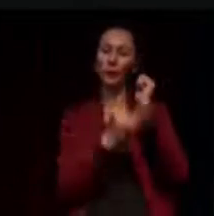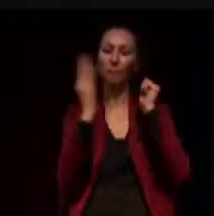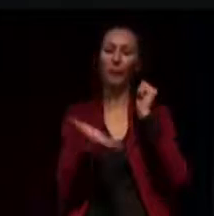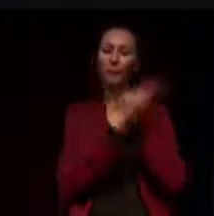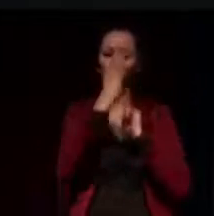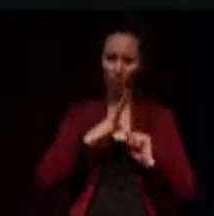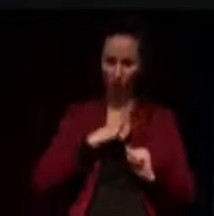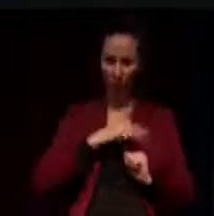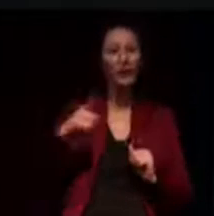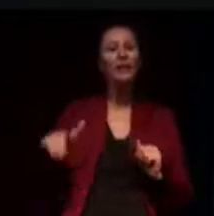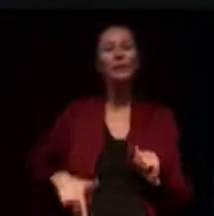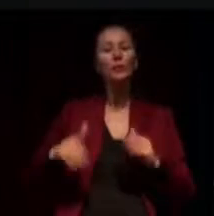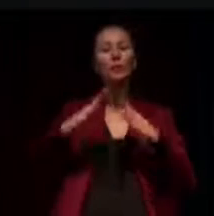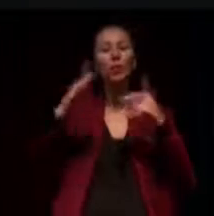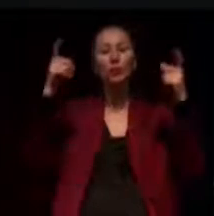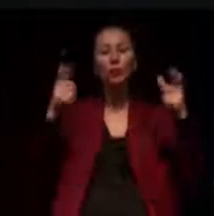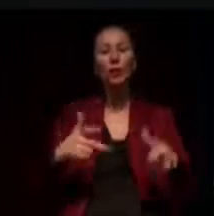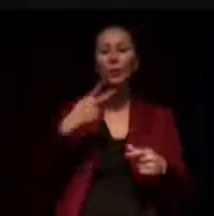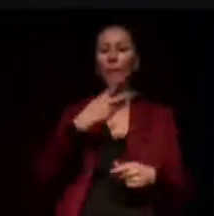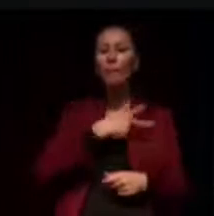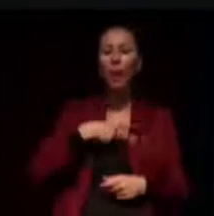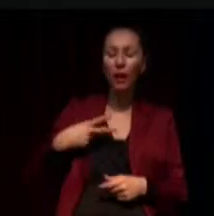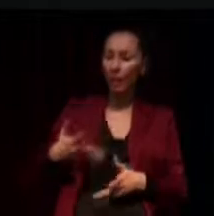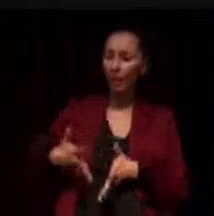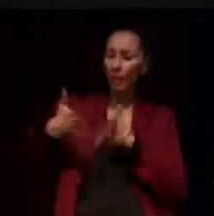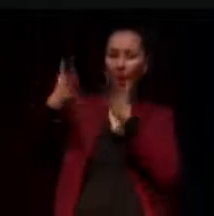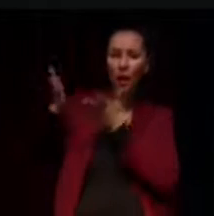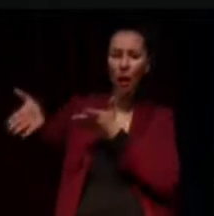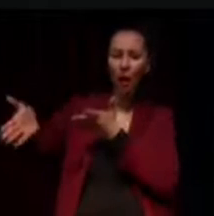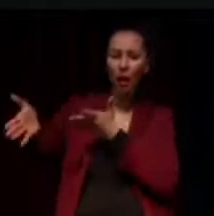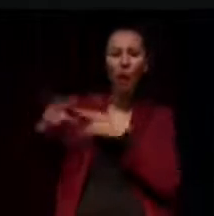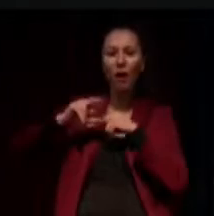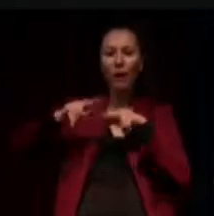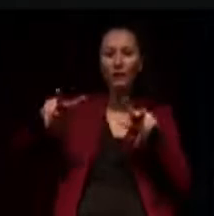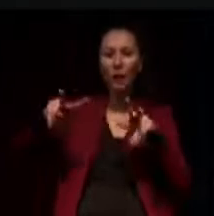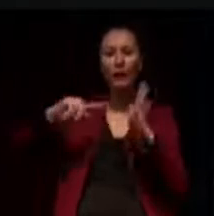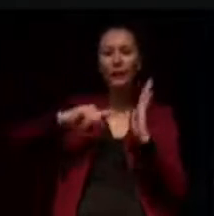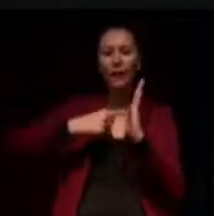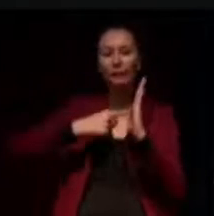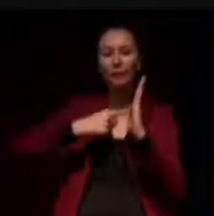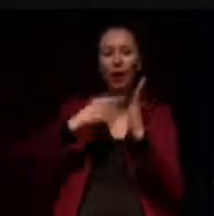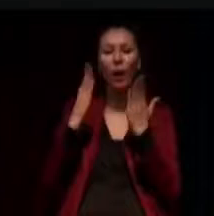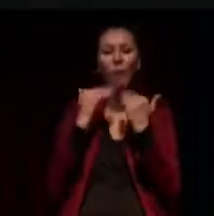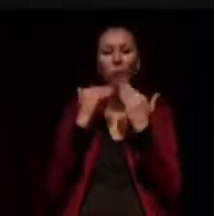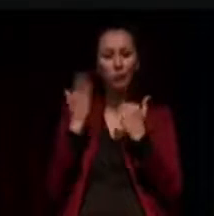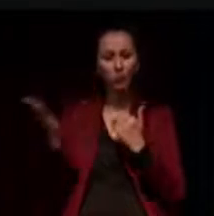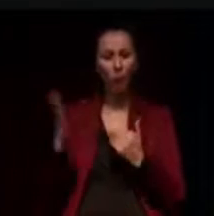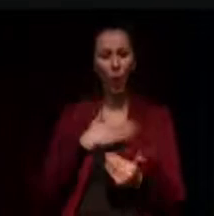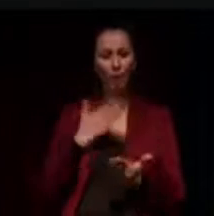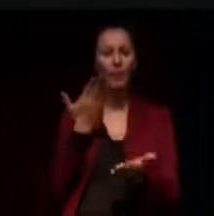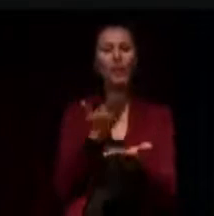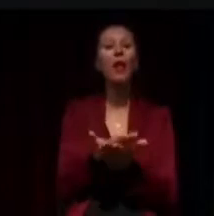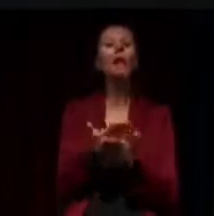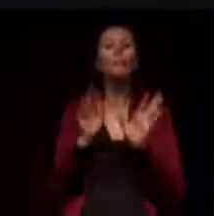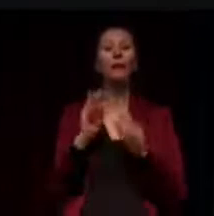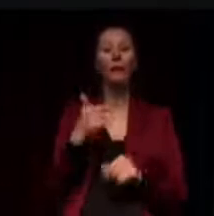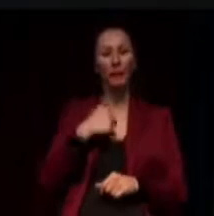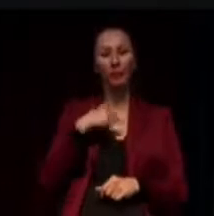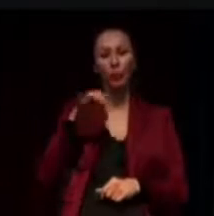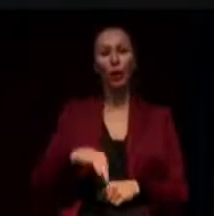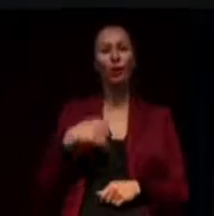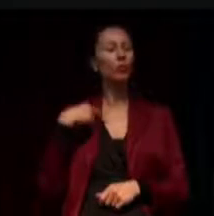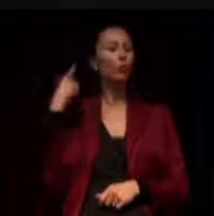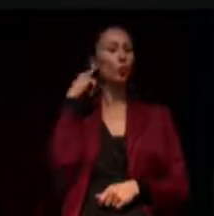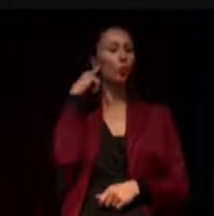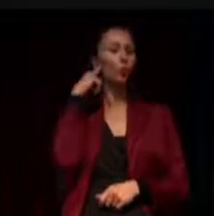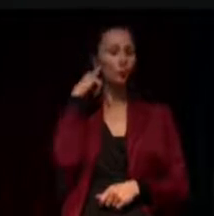aşamasında. İzmir Büyükşehir Belediye binamızın hasar tespiti daha henüz önümüze gelmedi. Ama benim şu anda aldığım